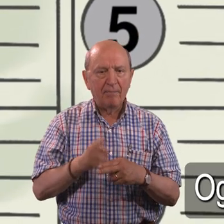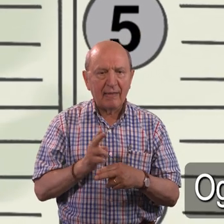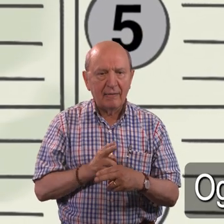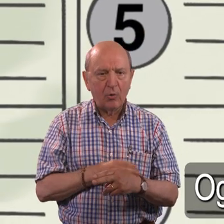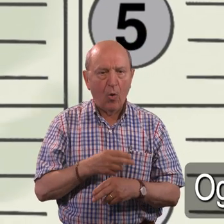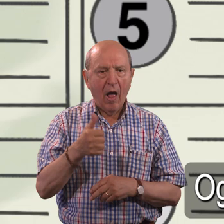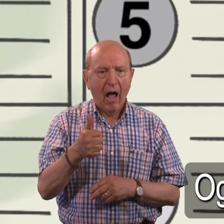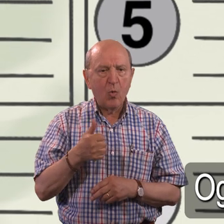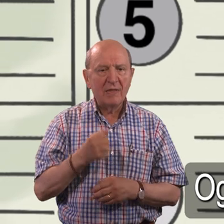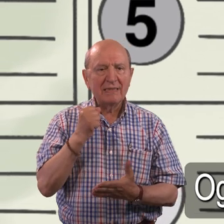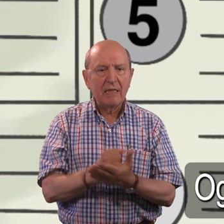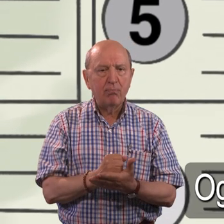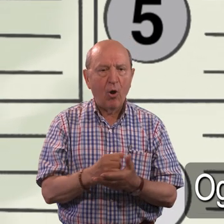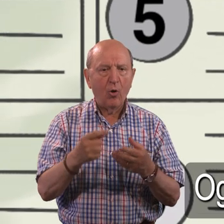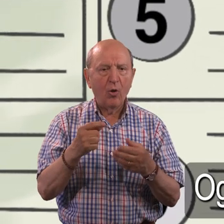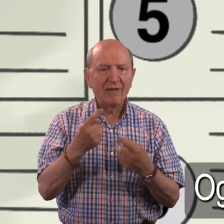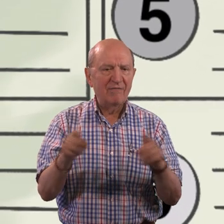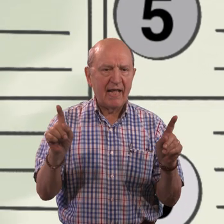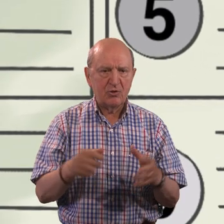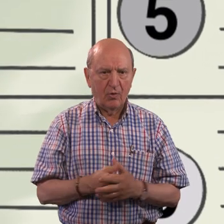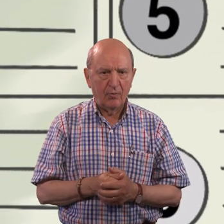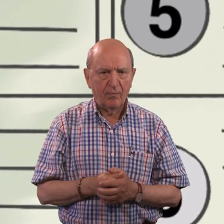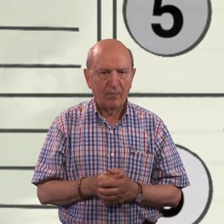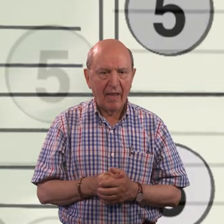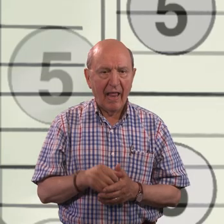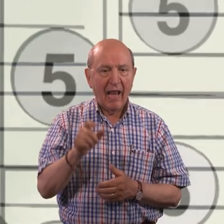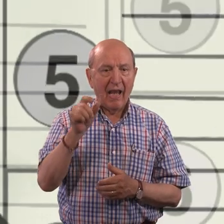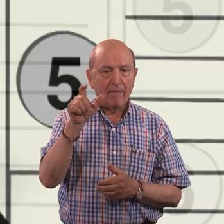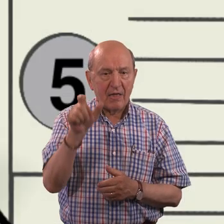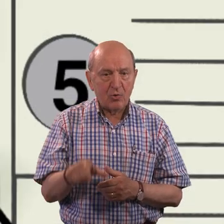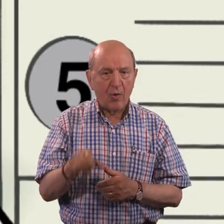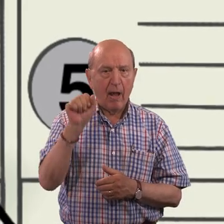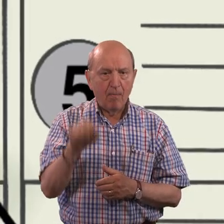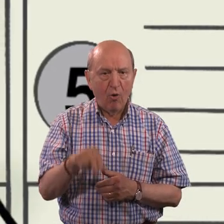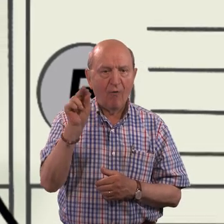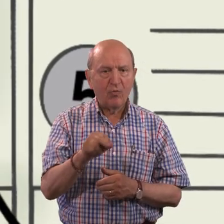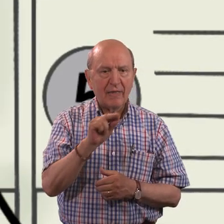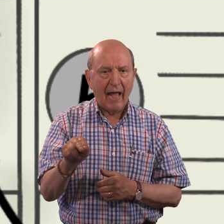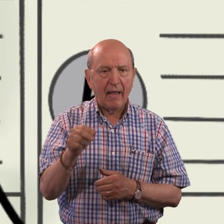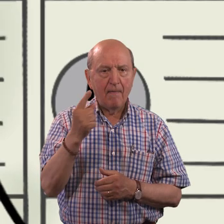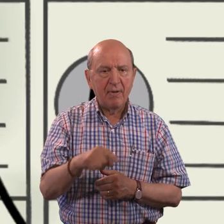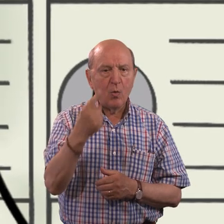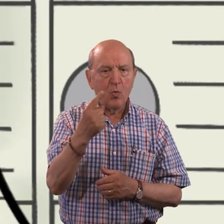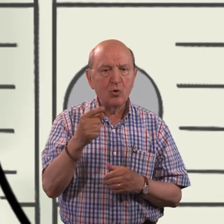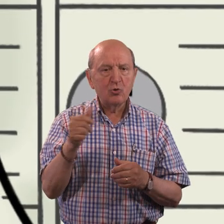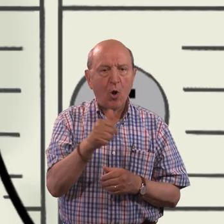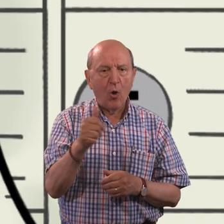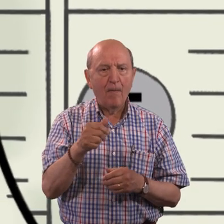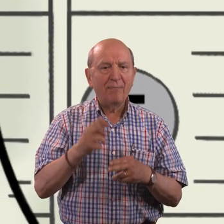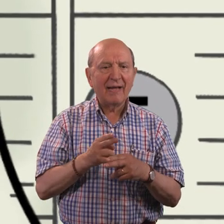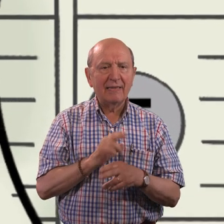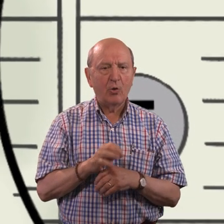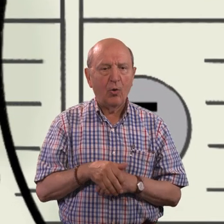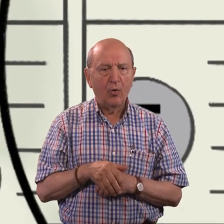ogni partito ha un simbolo diverso il signor Rossi può votare per un solo partito